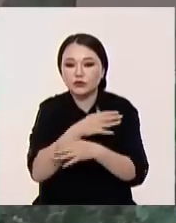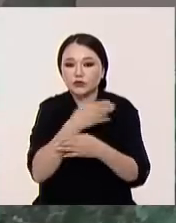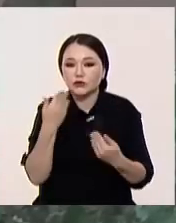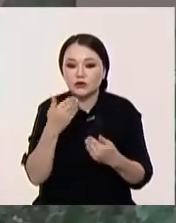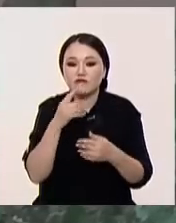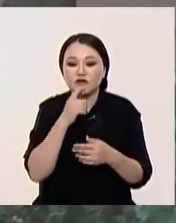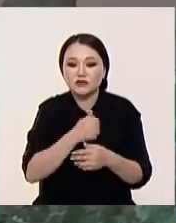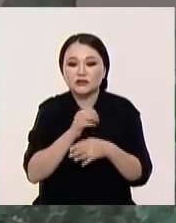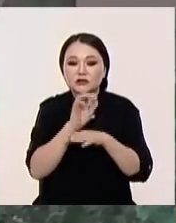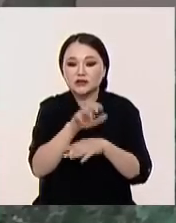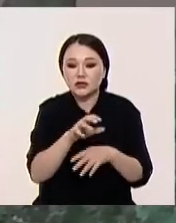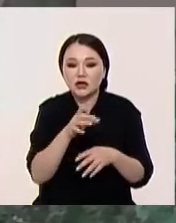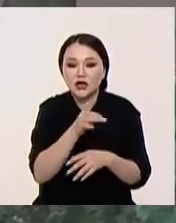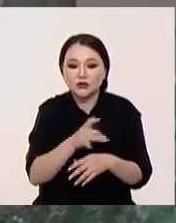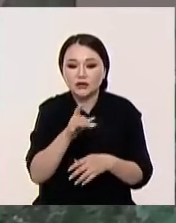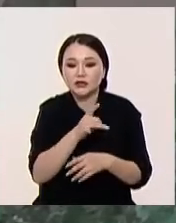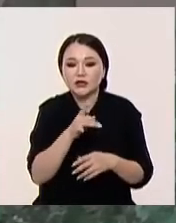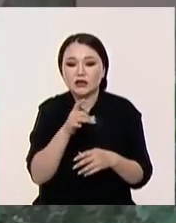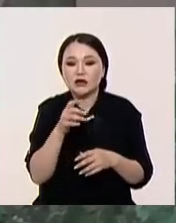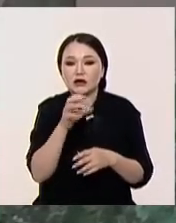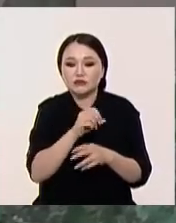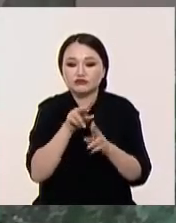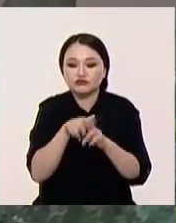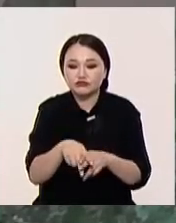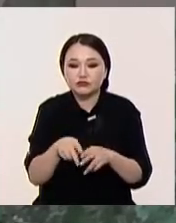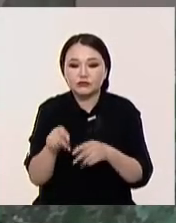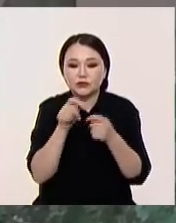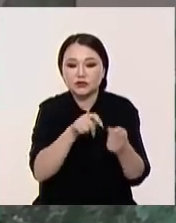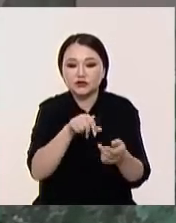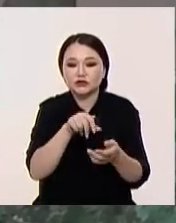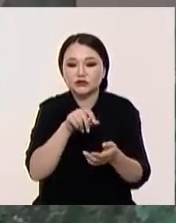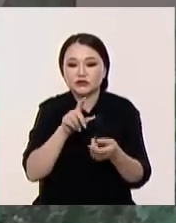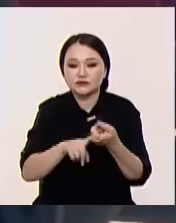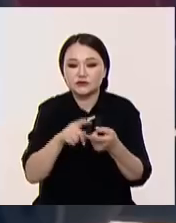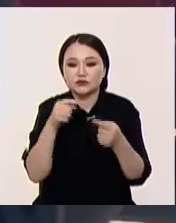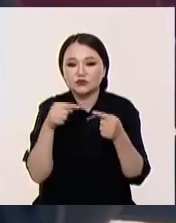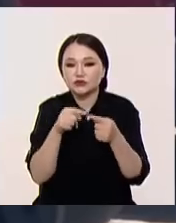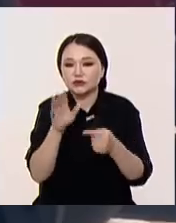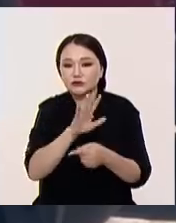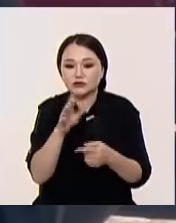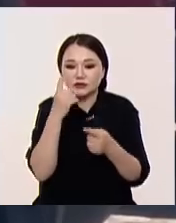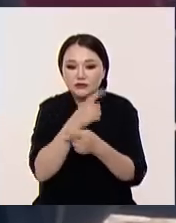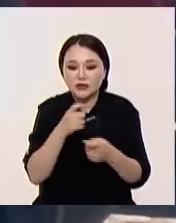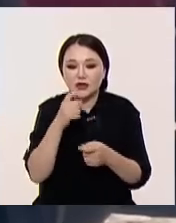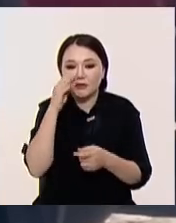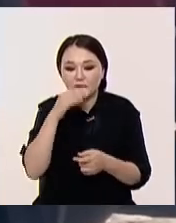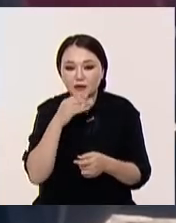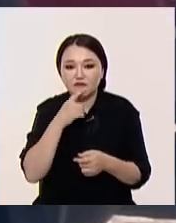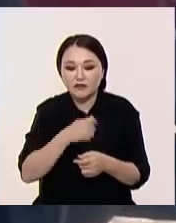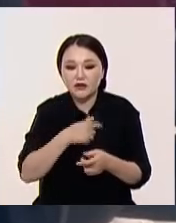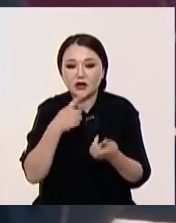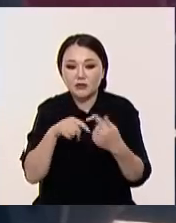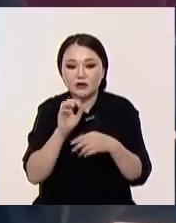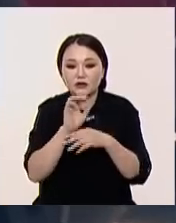жіберу үшін ауданды қорғаныс істер жөніндегі бөлімге мәжбүрлеп жеткізуге қатысты ақпарат нақты емес. Ал Талғатты әкесі енді әскерге